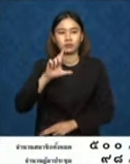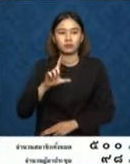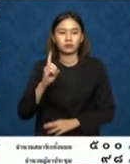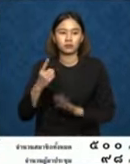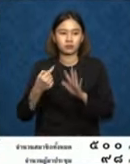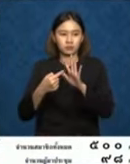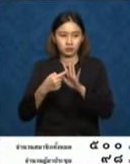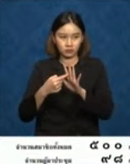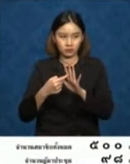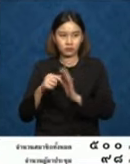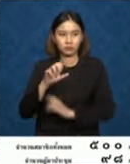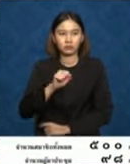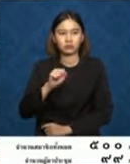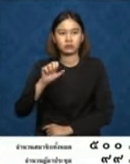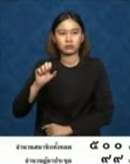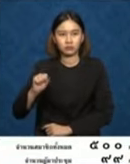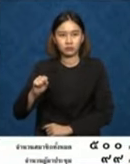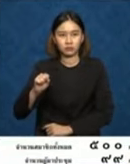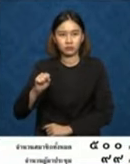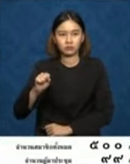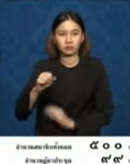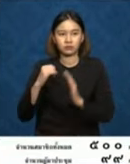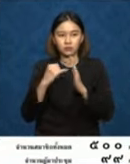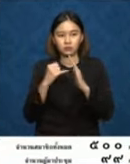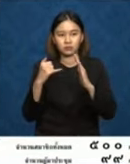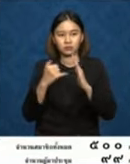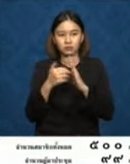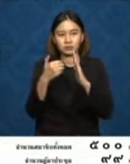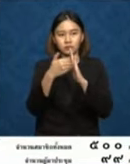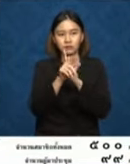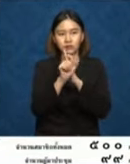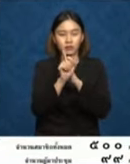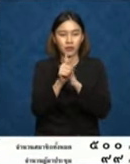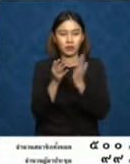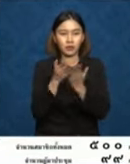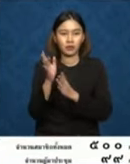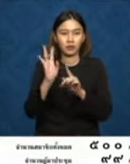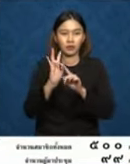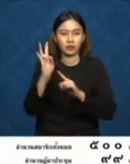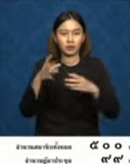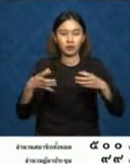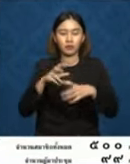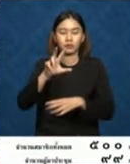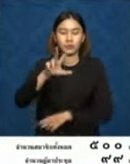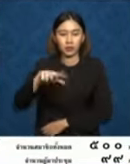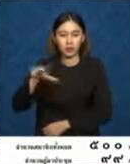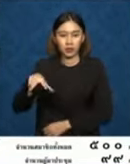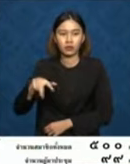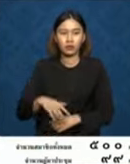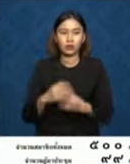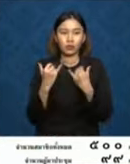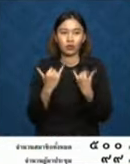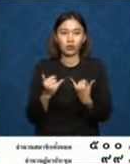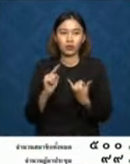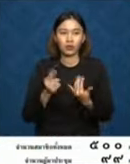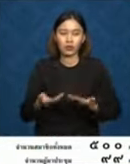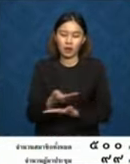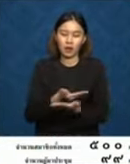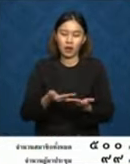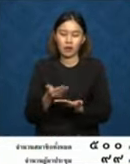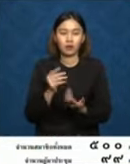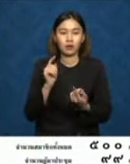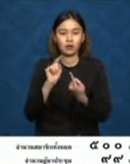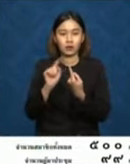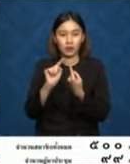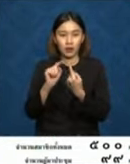าอินชัดสมาชิกสภาผู้แทนราษฎรจังหวัดศรีสะเกษเขต7พรรคเพื่อไทยค่ะวันนี้ขอหารือเรื่